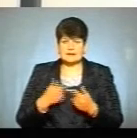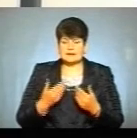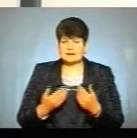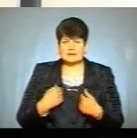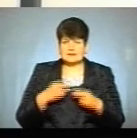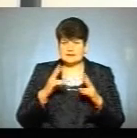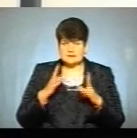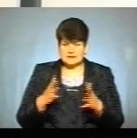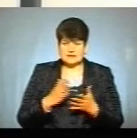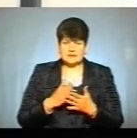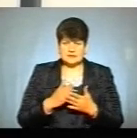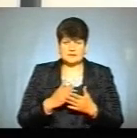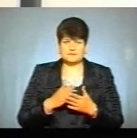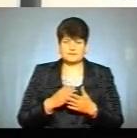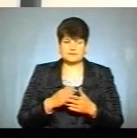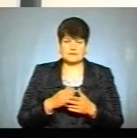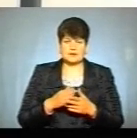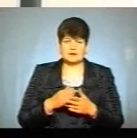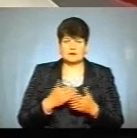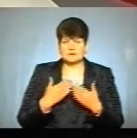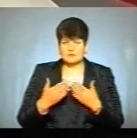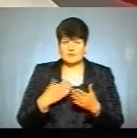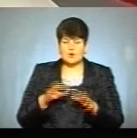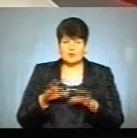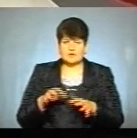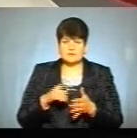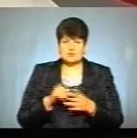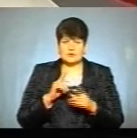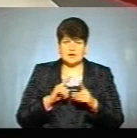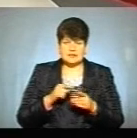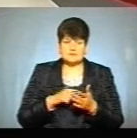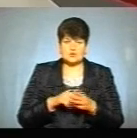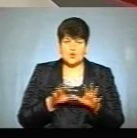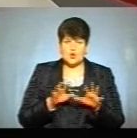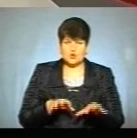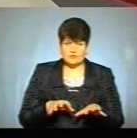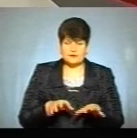є компетенція голів обласної ради, адміністрації, міського голови. От, але